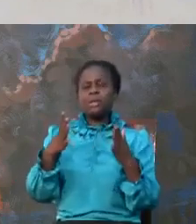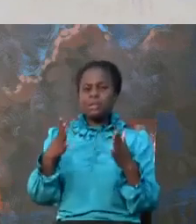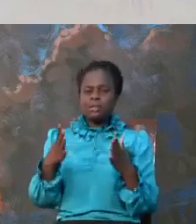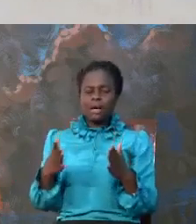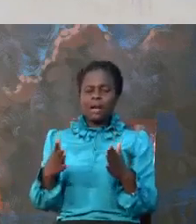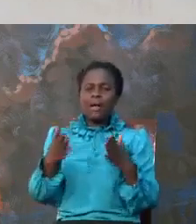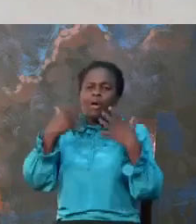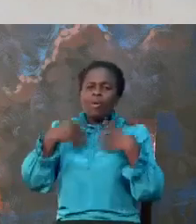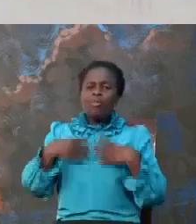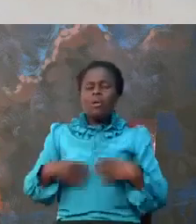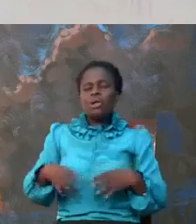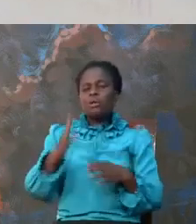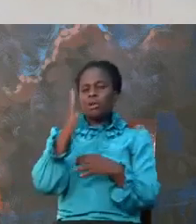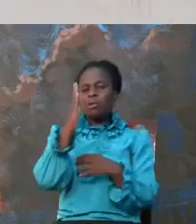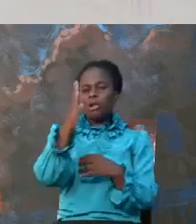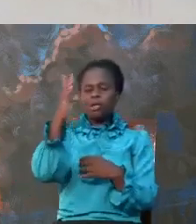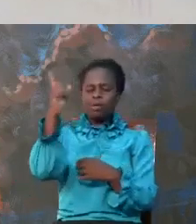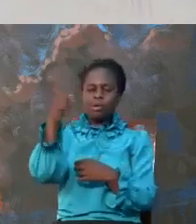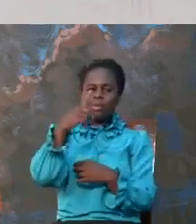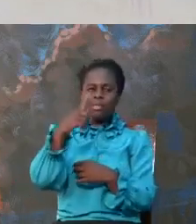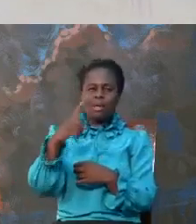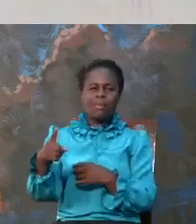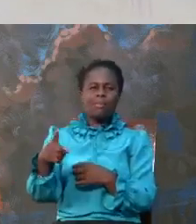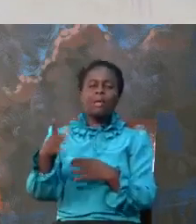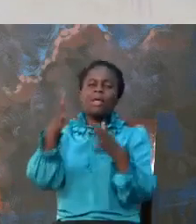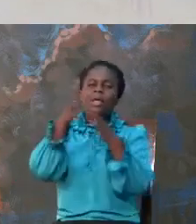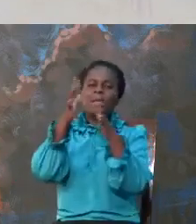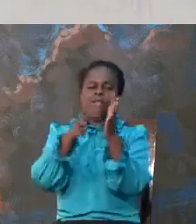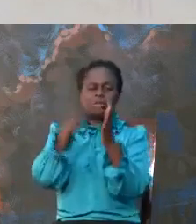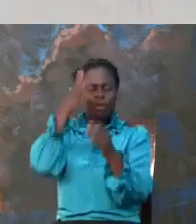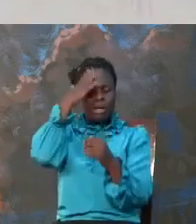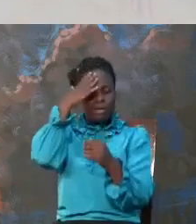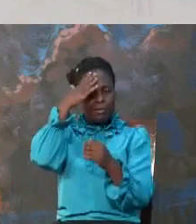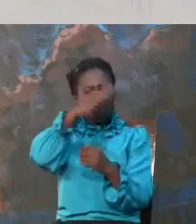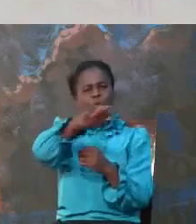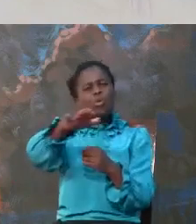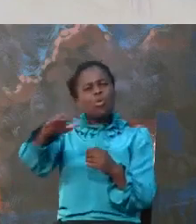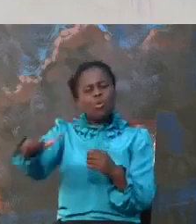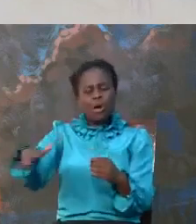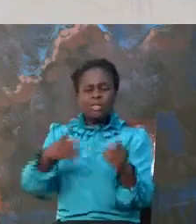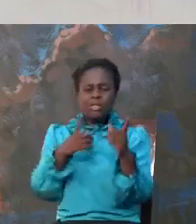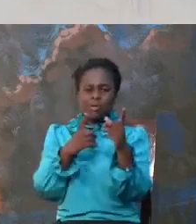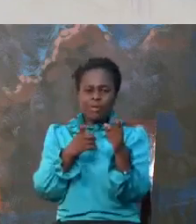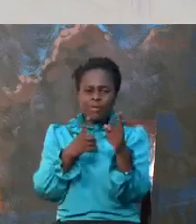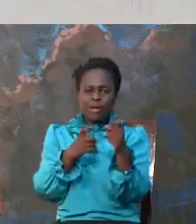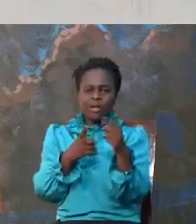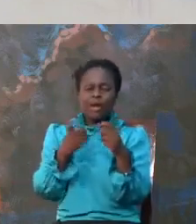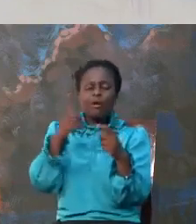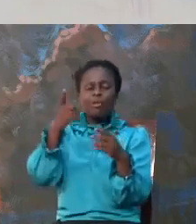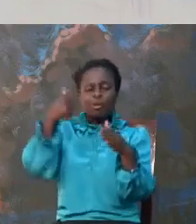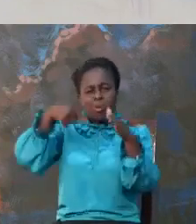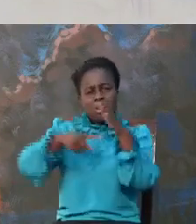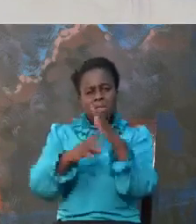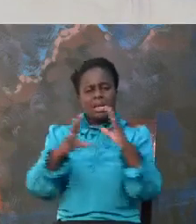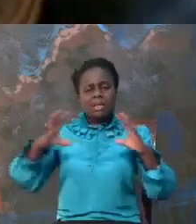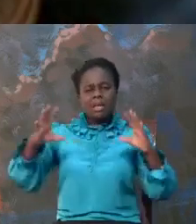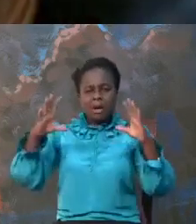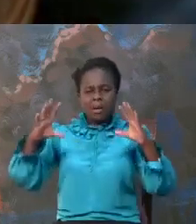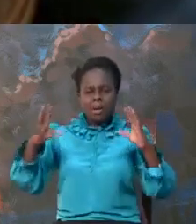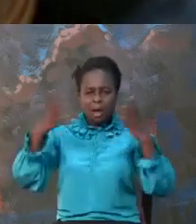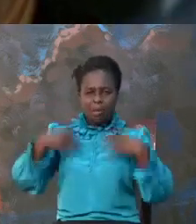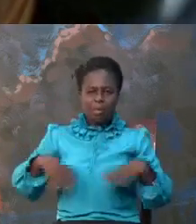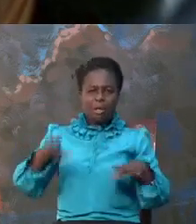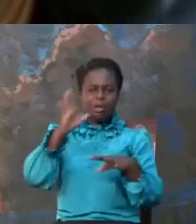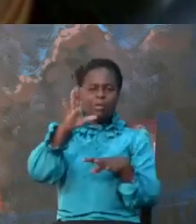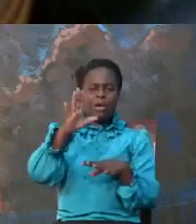una uelekeo wa dhambi. Yesu anafahamu uwanja wa vita ulikuwa ndani ya mwili wake. Mwili wake